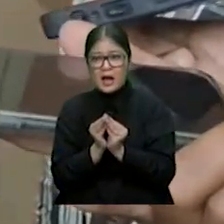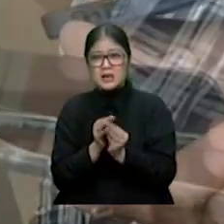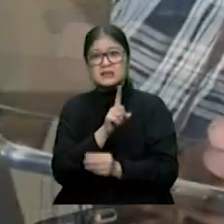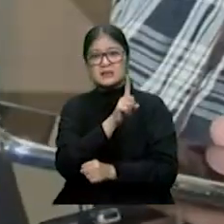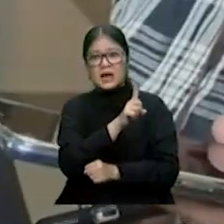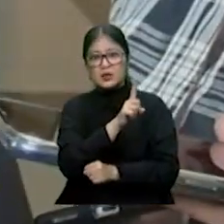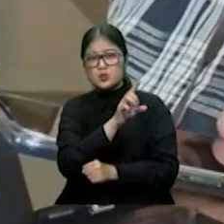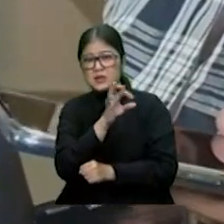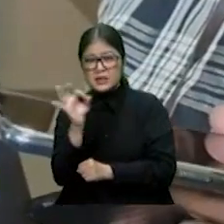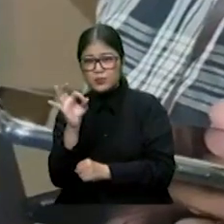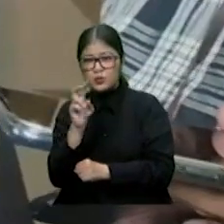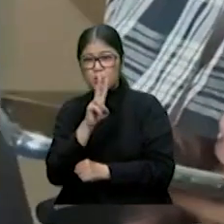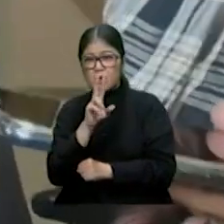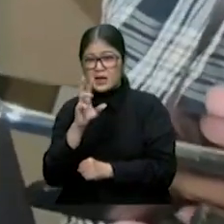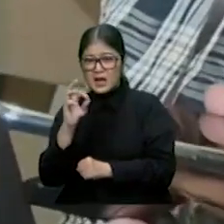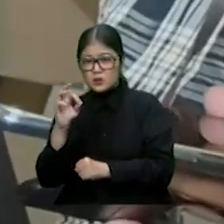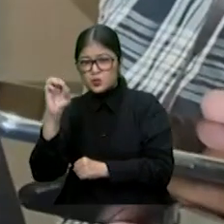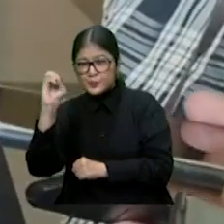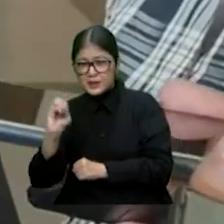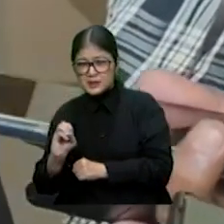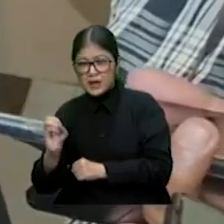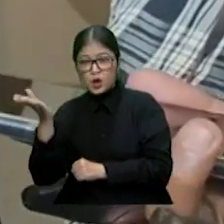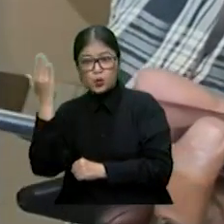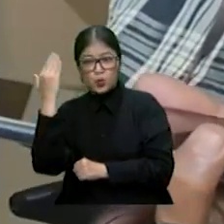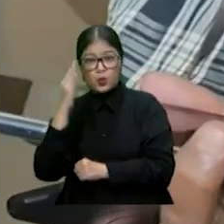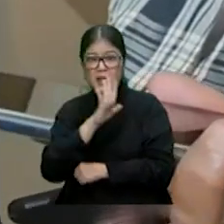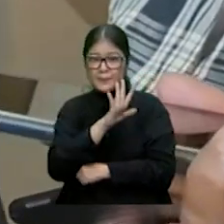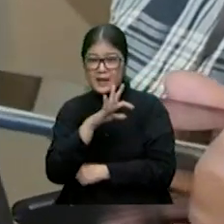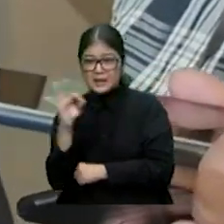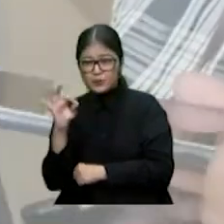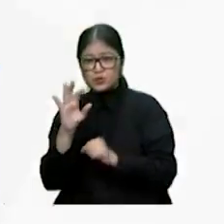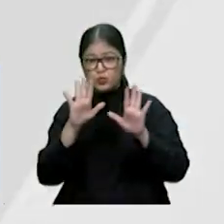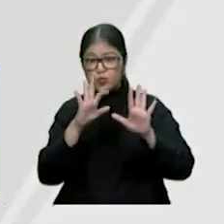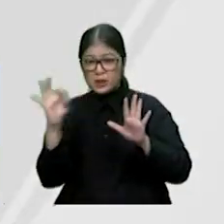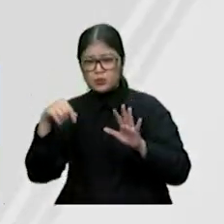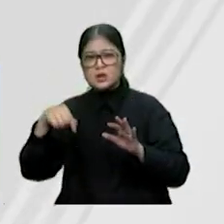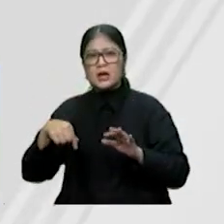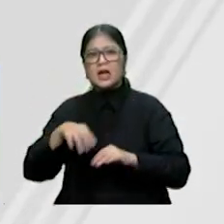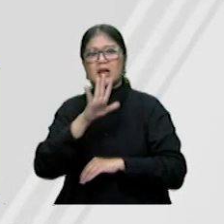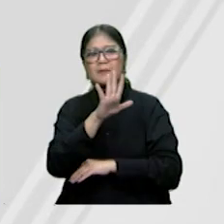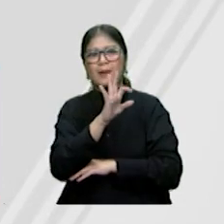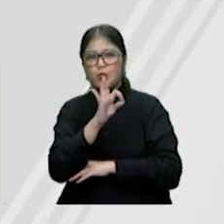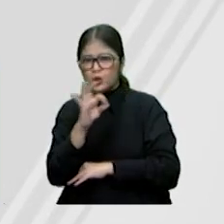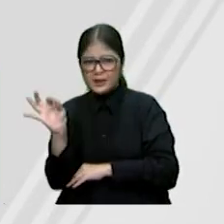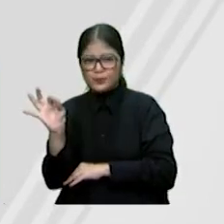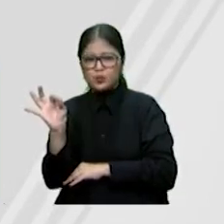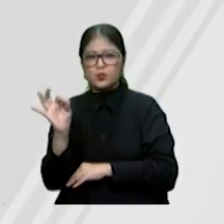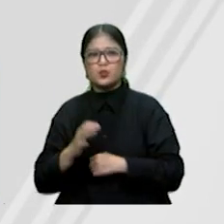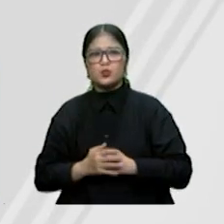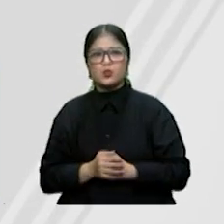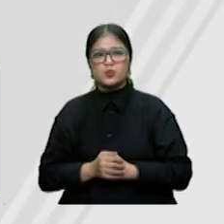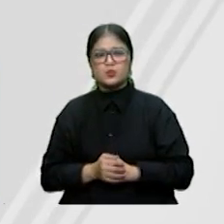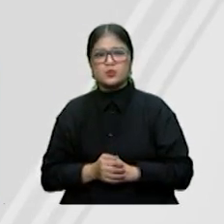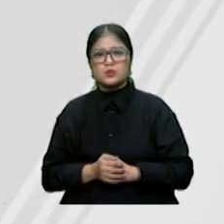100-200% lah gitu. Yang sebelumnya ada 5 ribu, 10 ribu, kemarin sampai 50 ribu. Sebelumnya pemerintah melalui